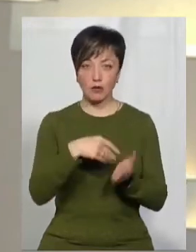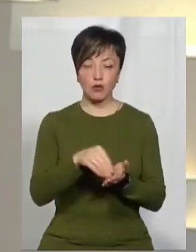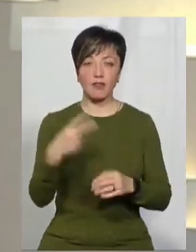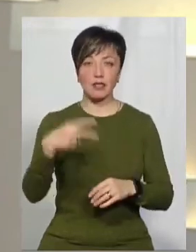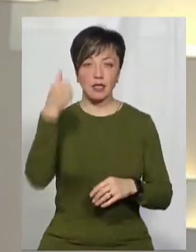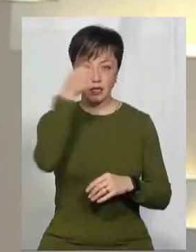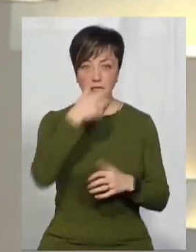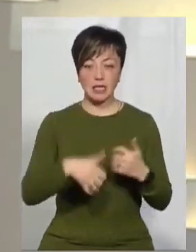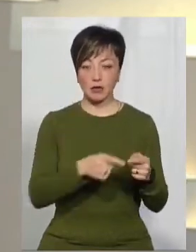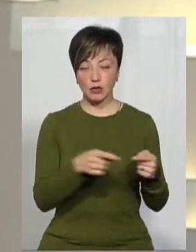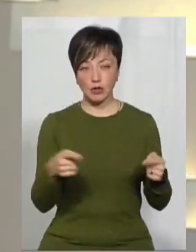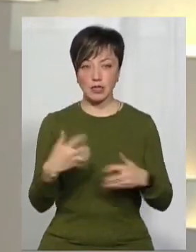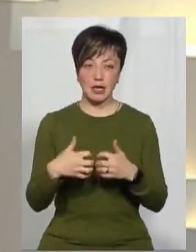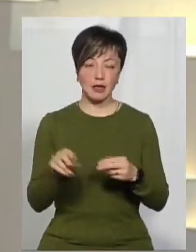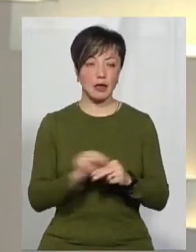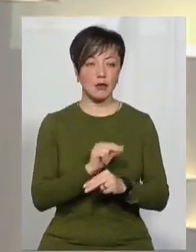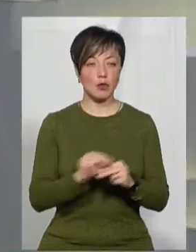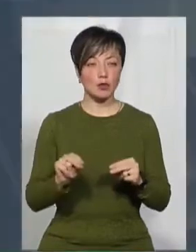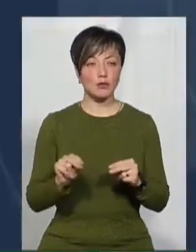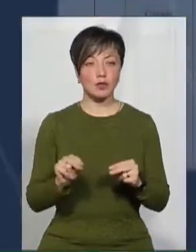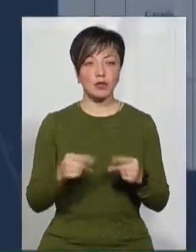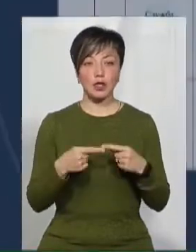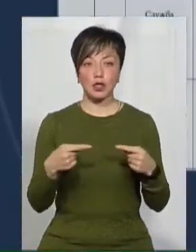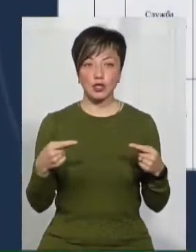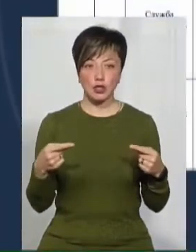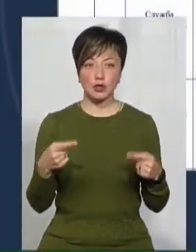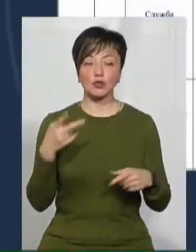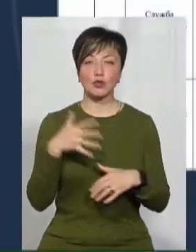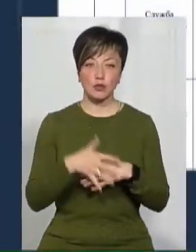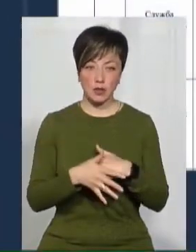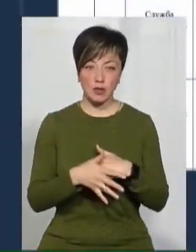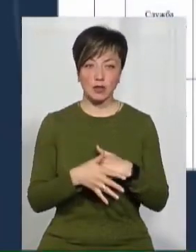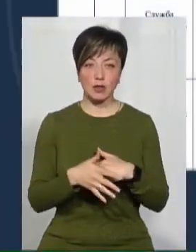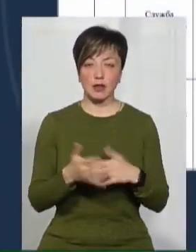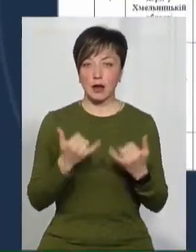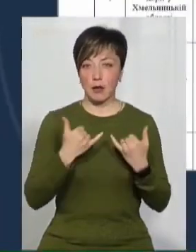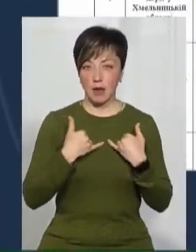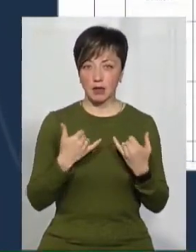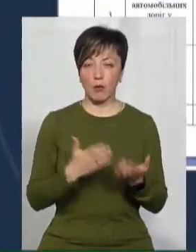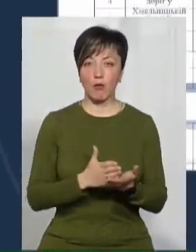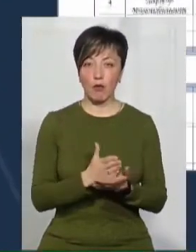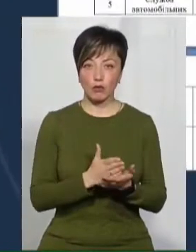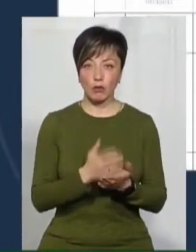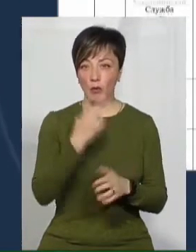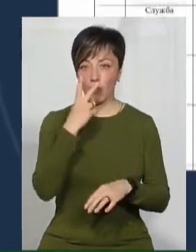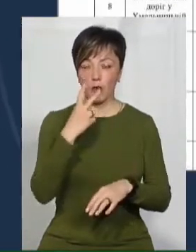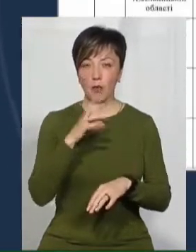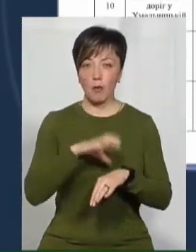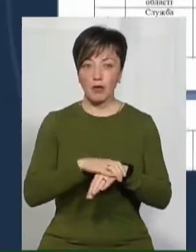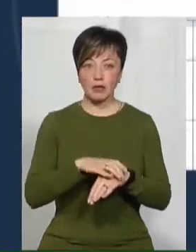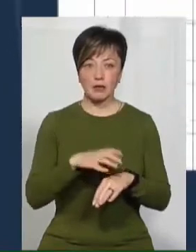рік, от серед поточних, середніх ремонтів доріг і інших, ну, зрозумілих, принаймні для мене, послуг, помітила